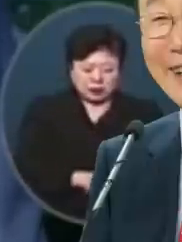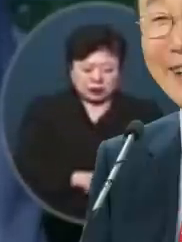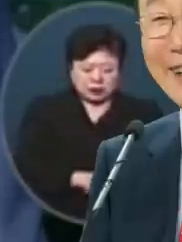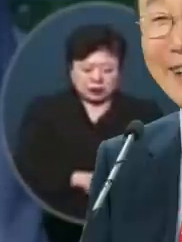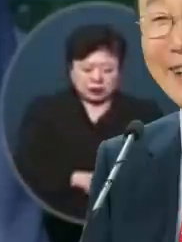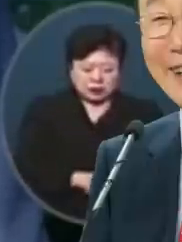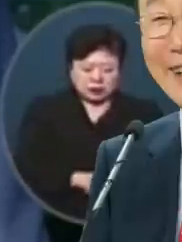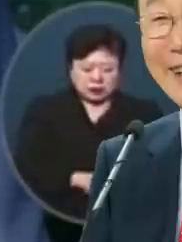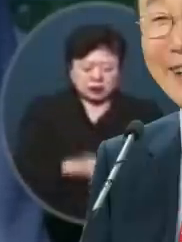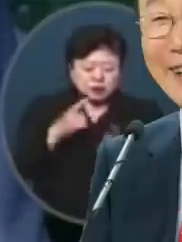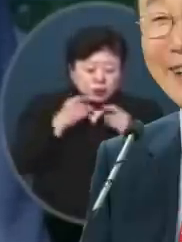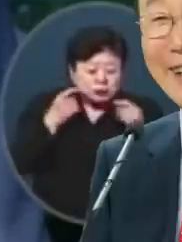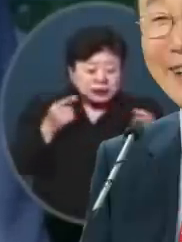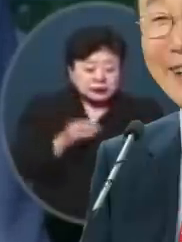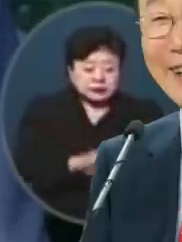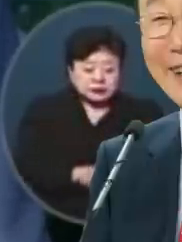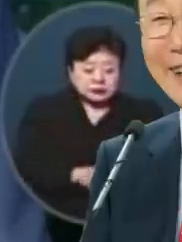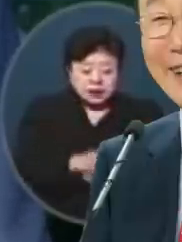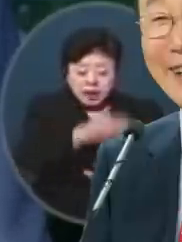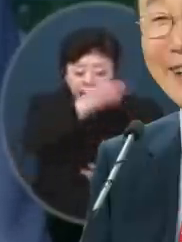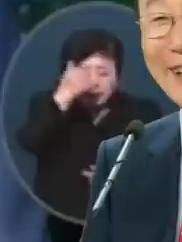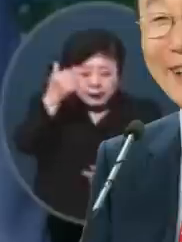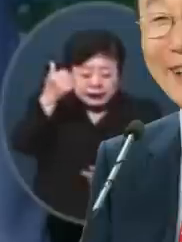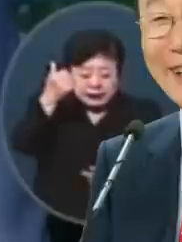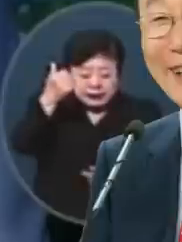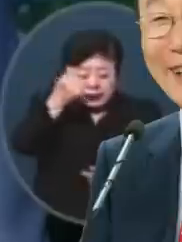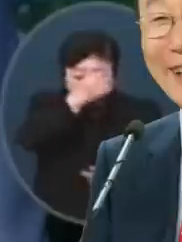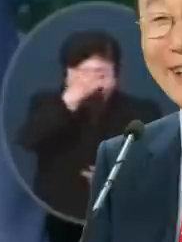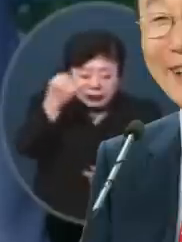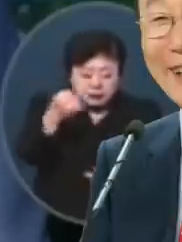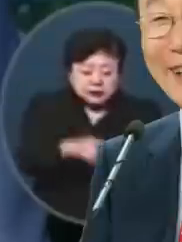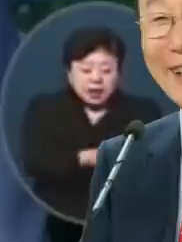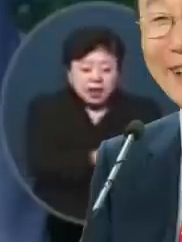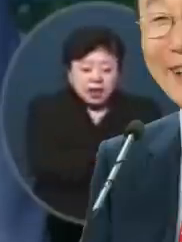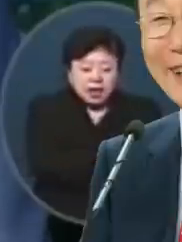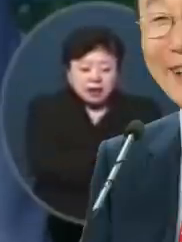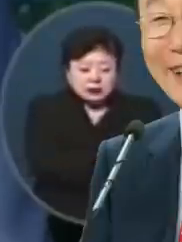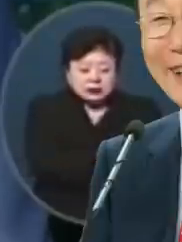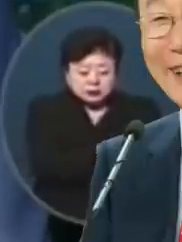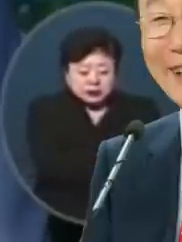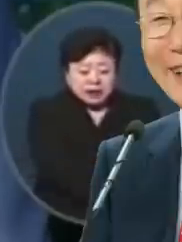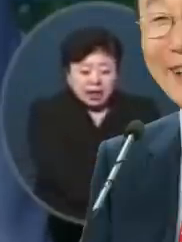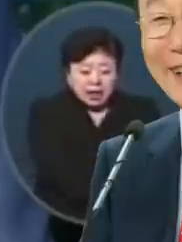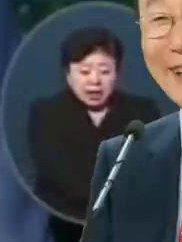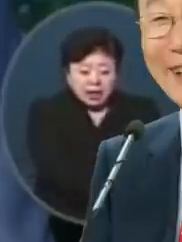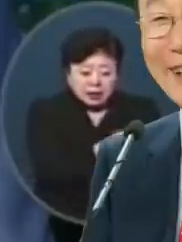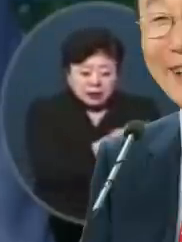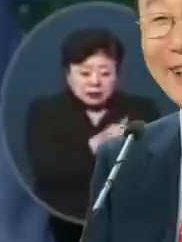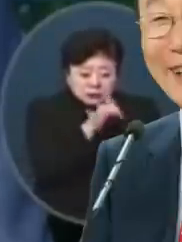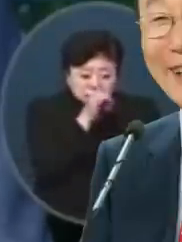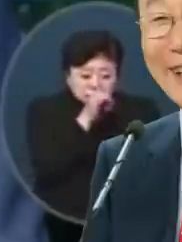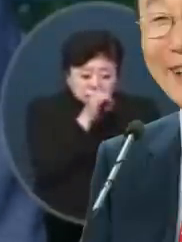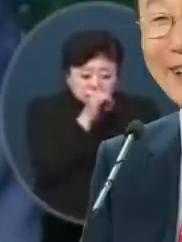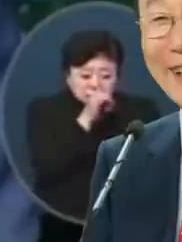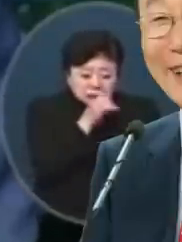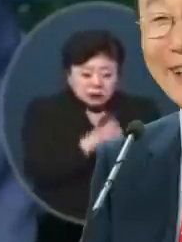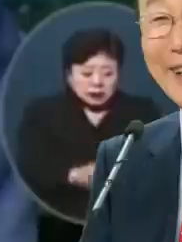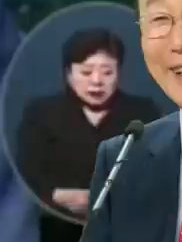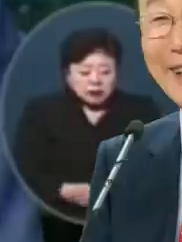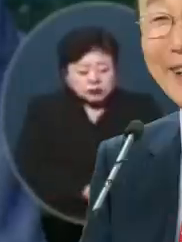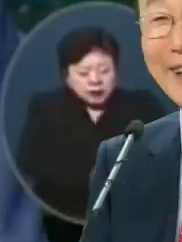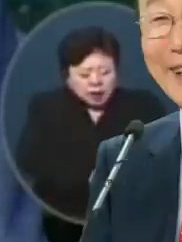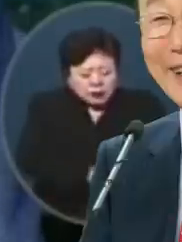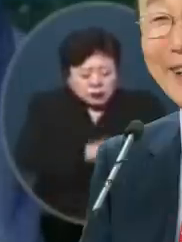그런데 나는 할머니, 할아버지와 같은 아르체에서 할머니 품에